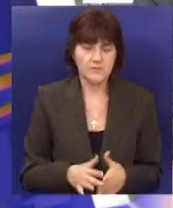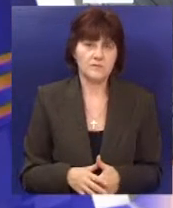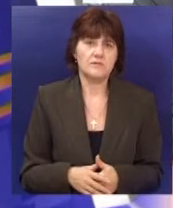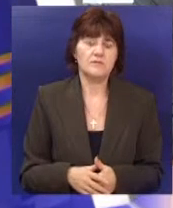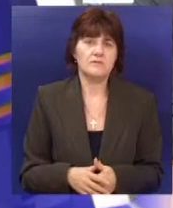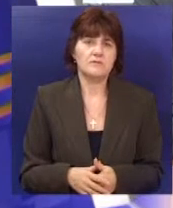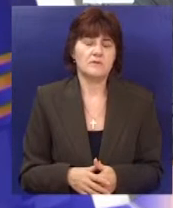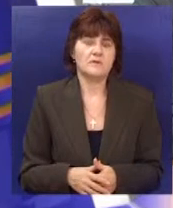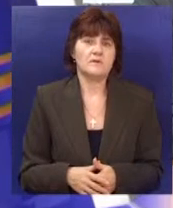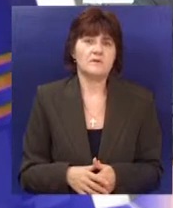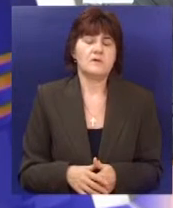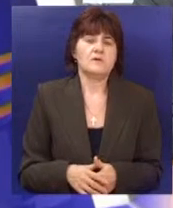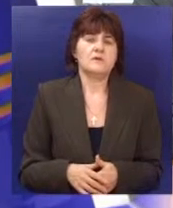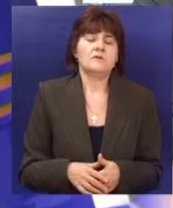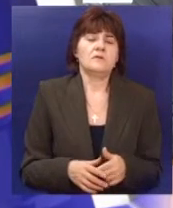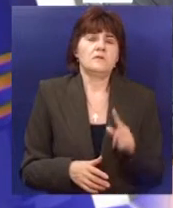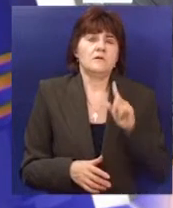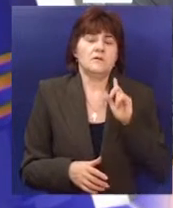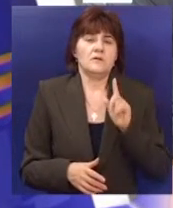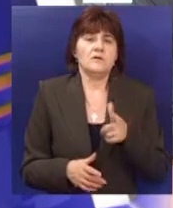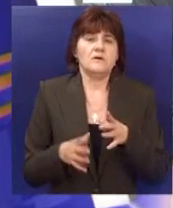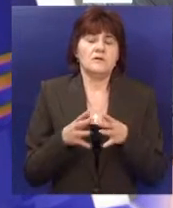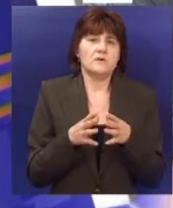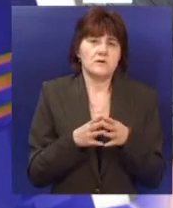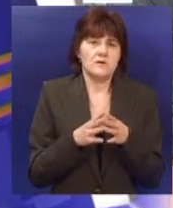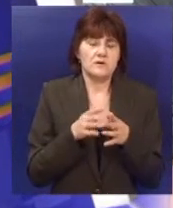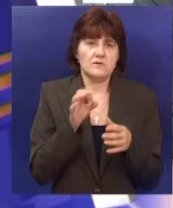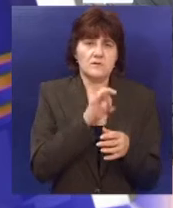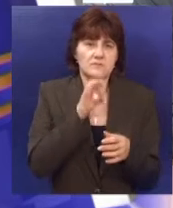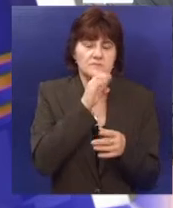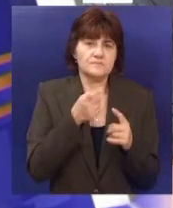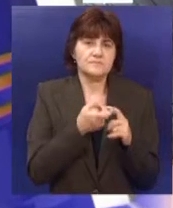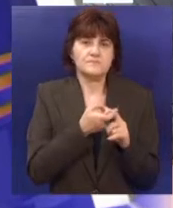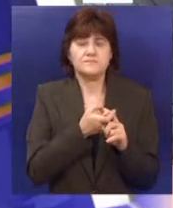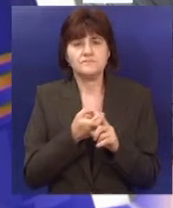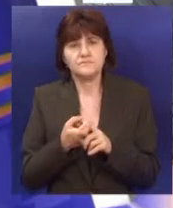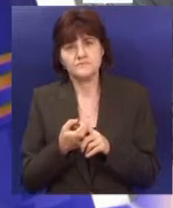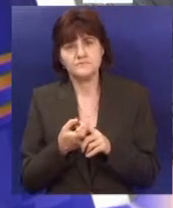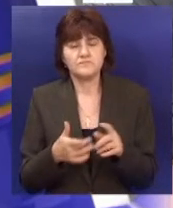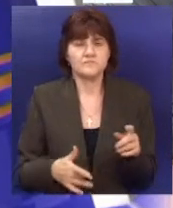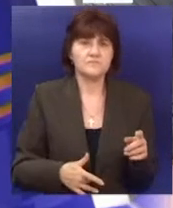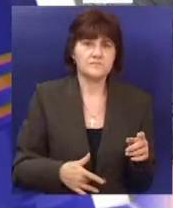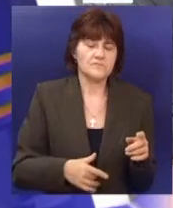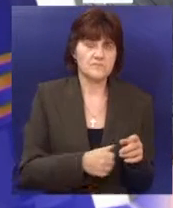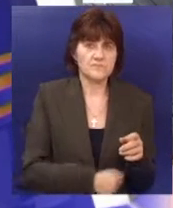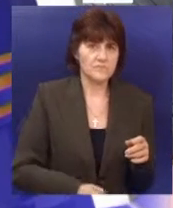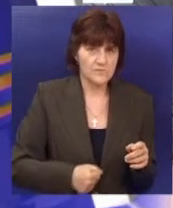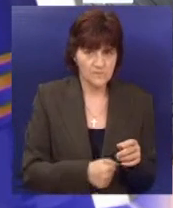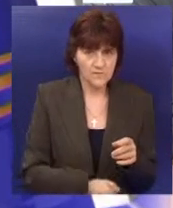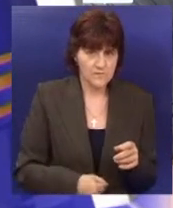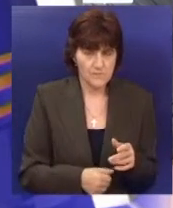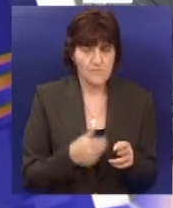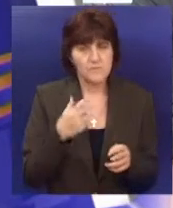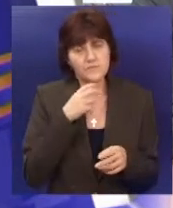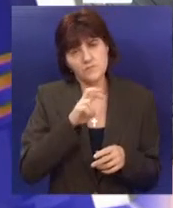bronhodilatatori prevashodno. Zatim imamo lekovi iz gastrointestinalne palete, dakle lekovi koji se koriste za liječenje